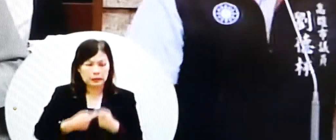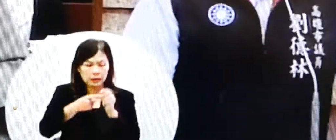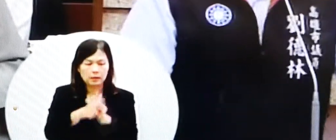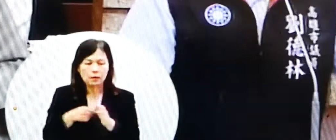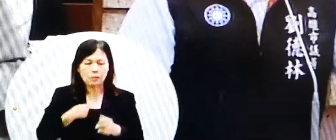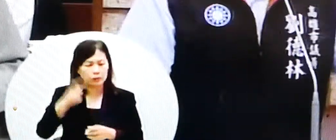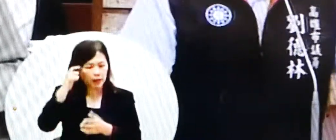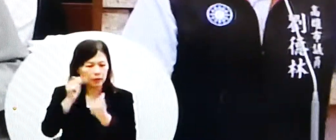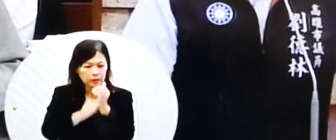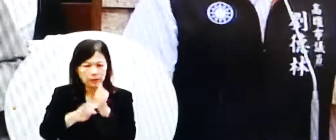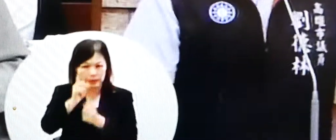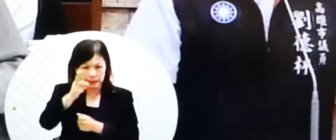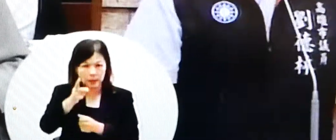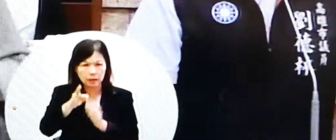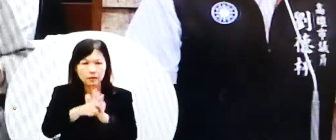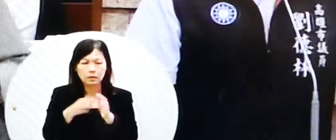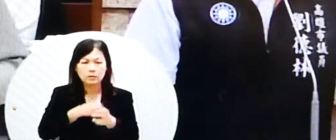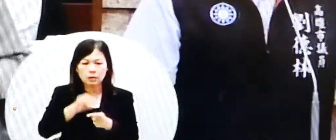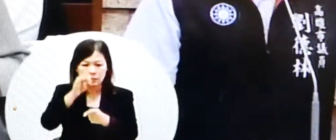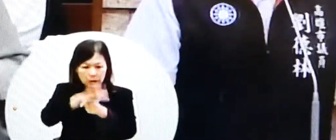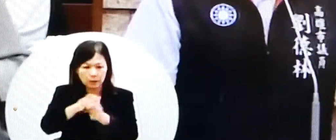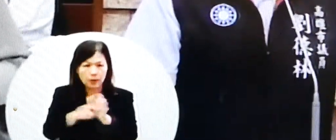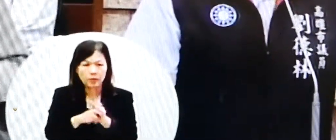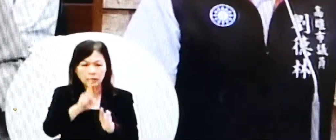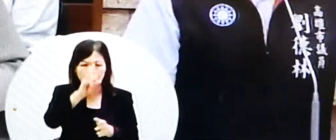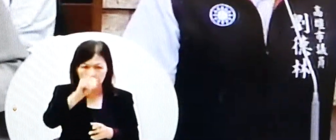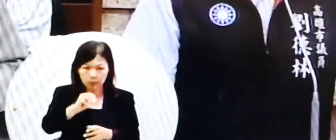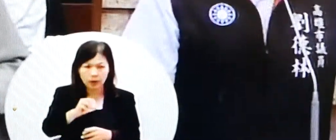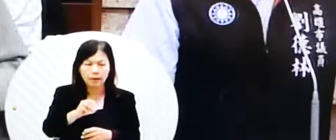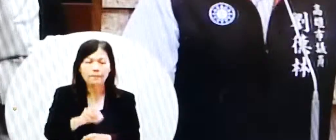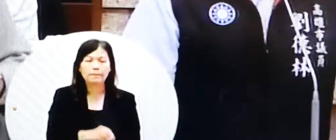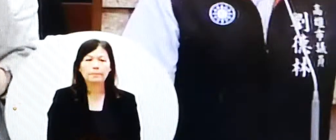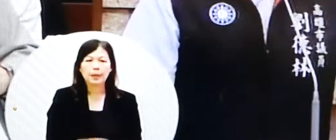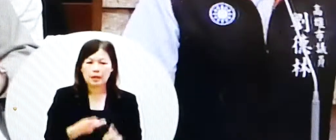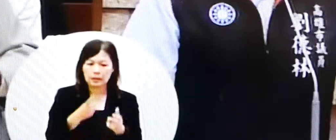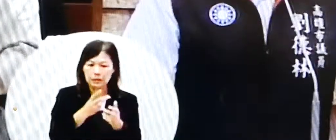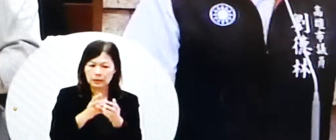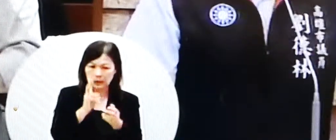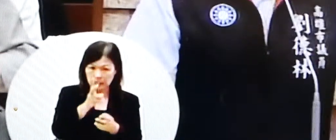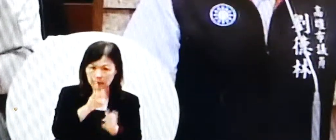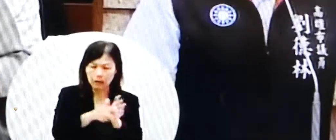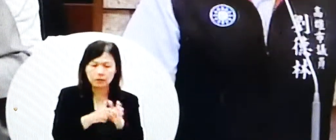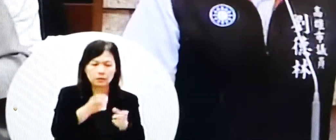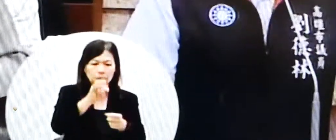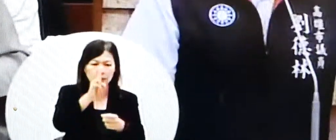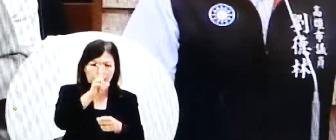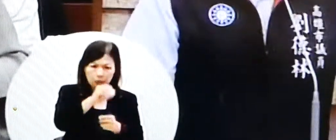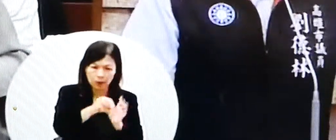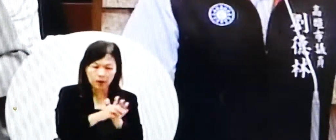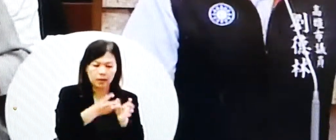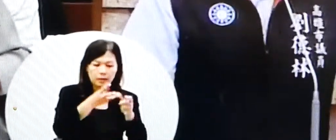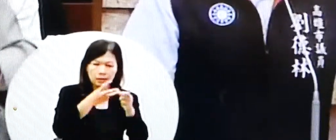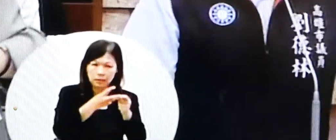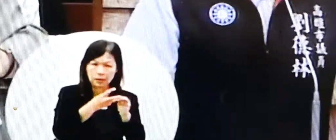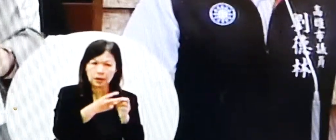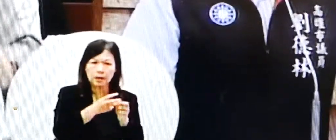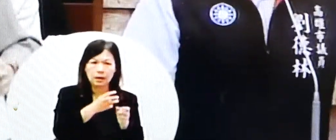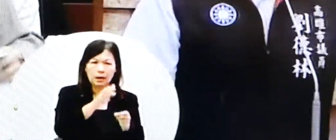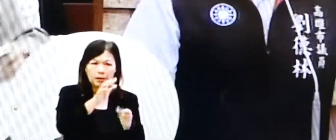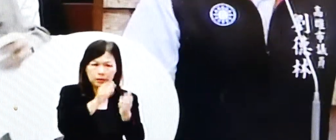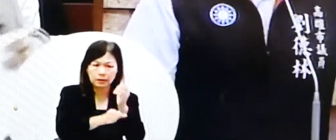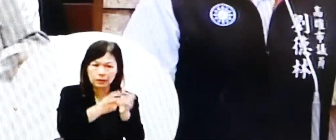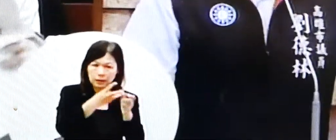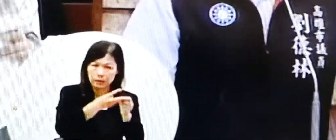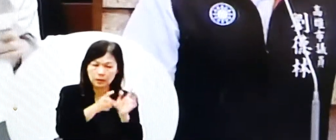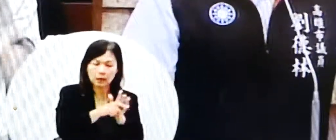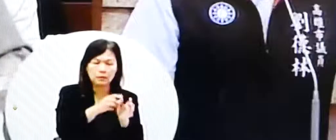育补助是10000，那第二胎20000，第三胎我们过去是46000，我们希望第